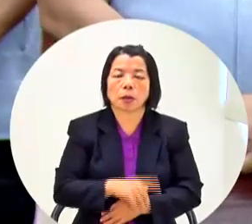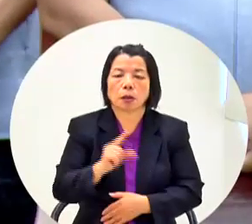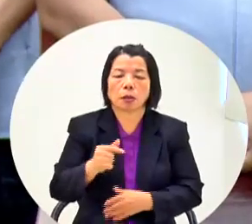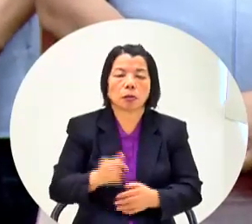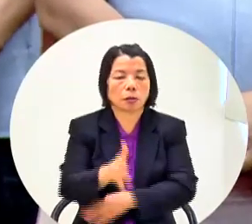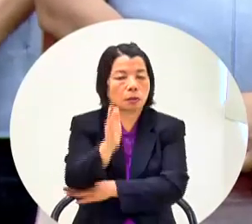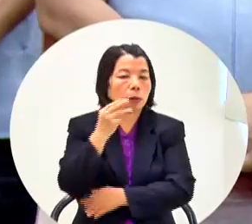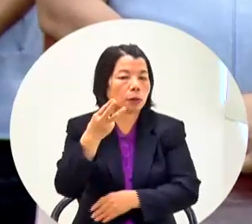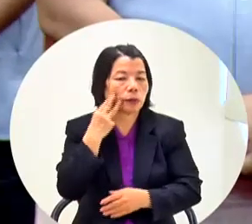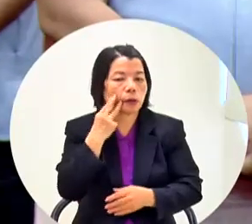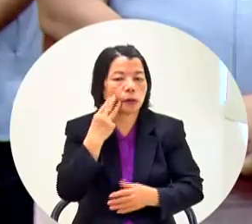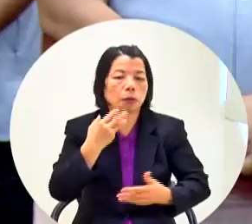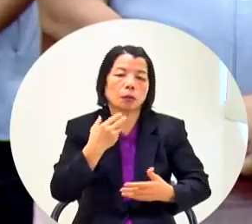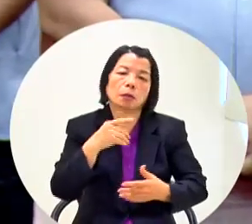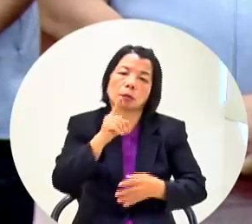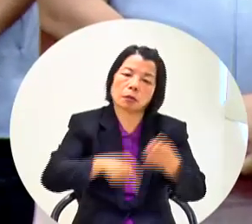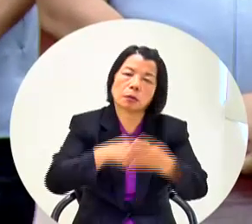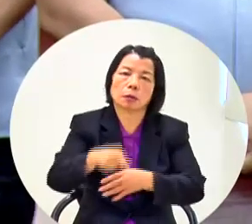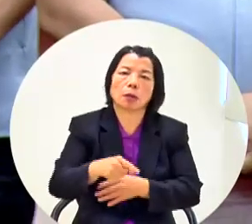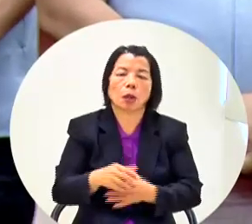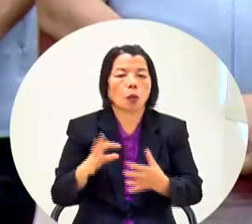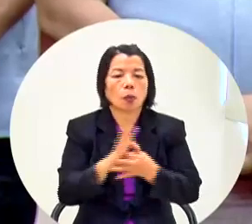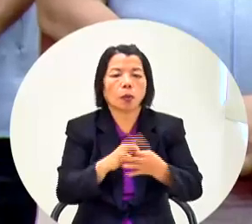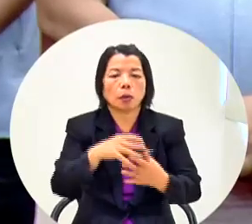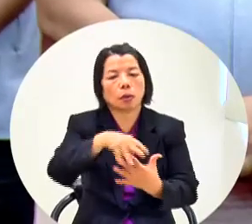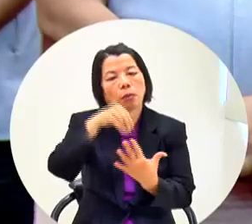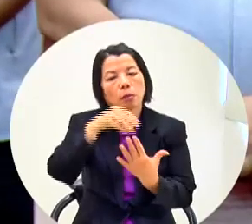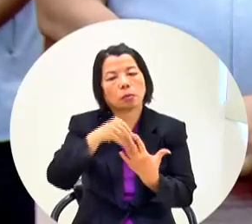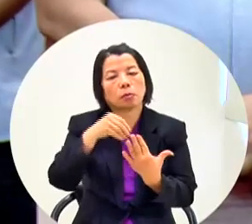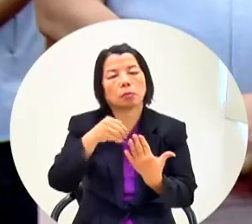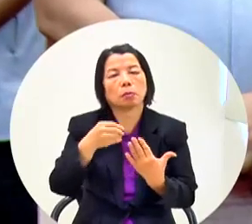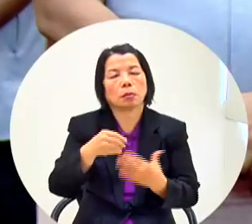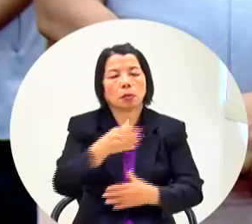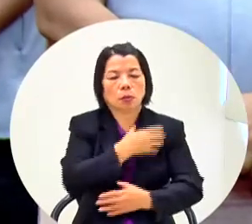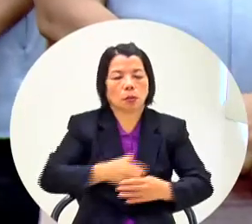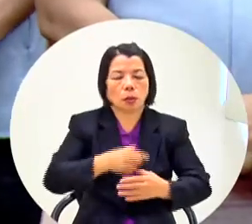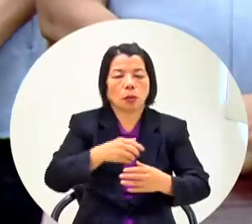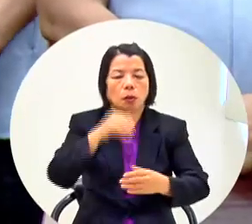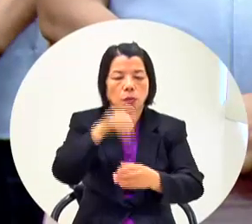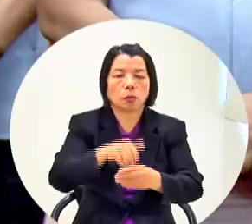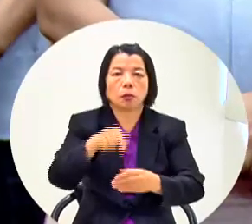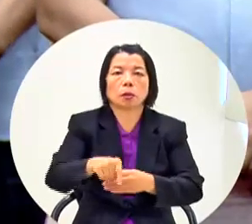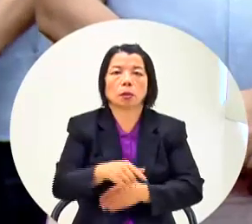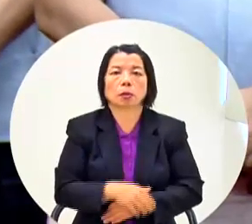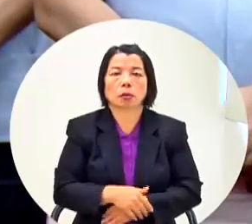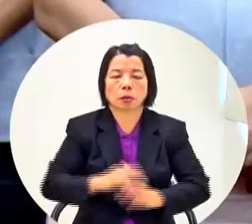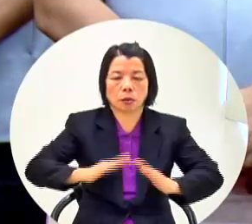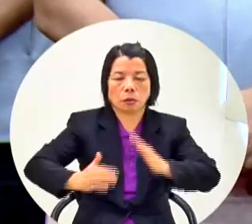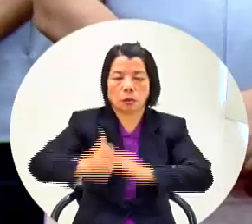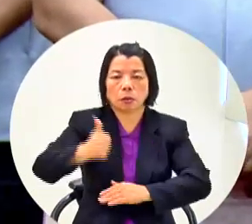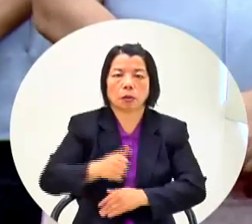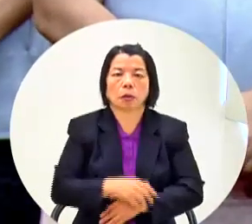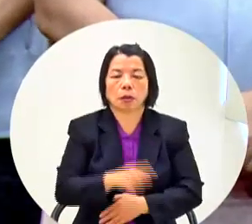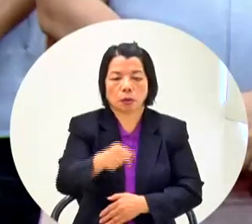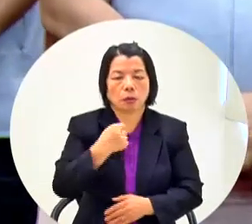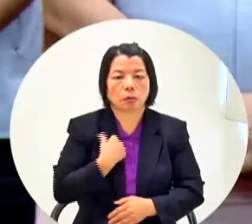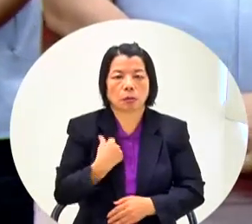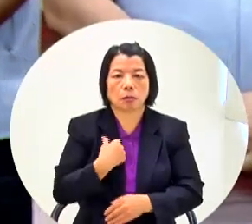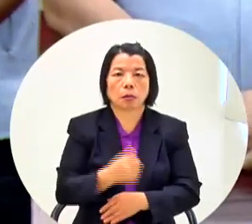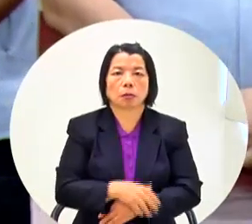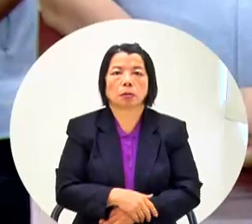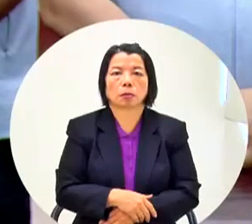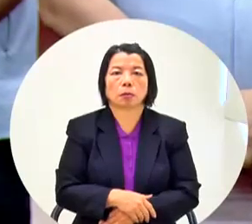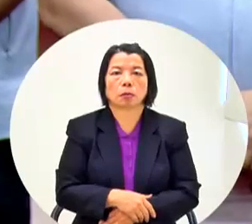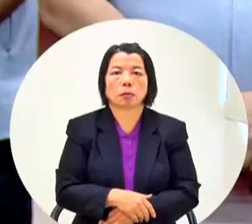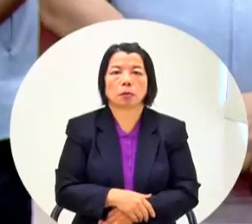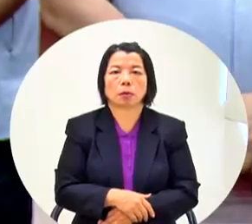件，又是为了要选举。所以这件事情，我想市长这边可能您也知道哦。那我